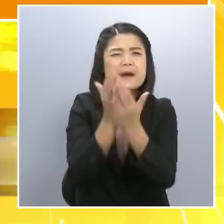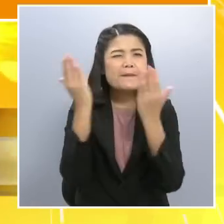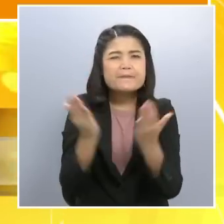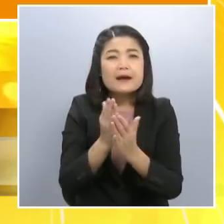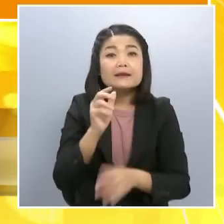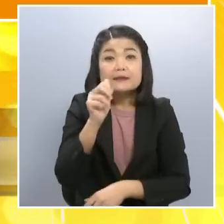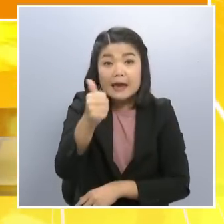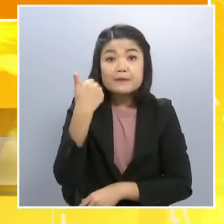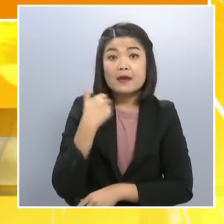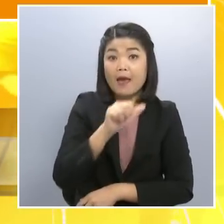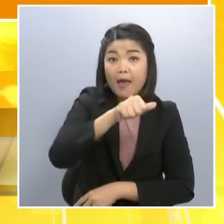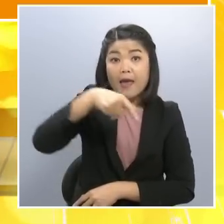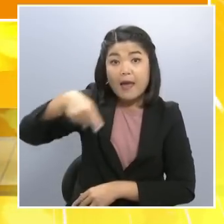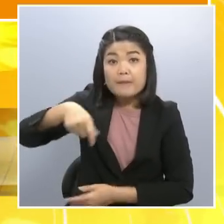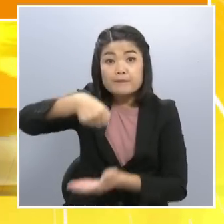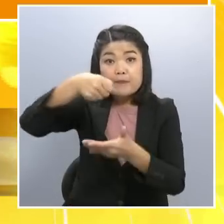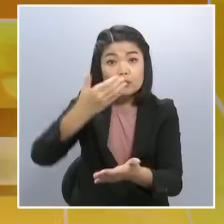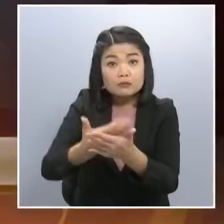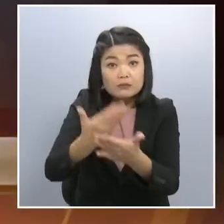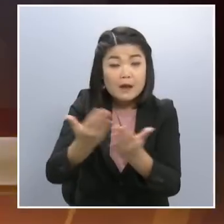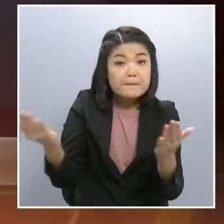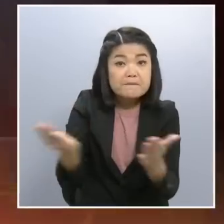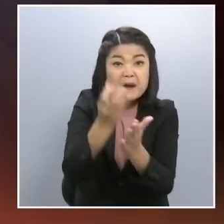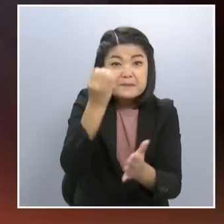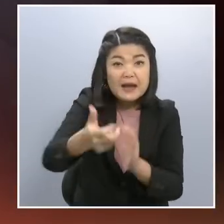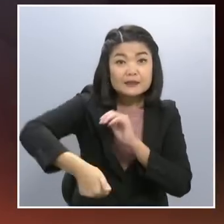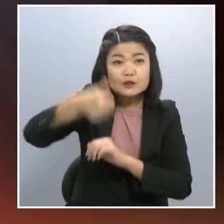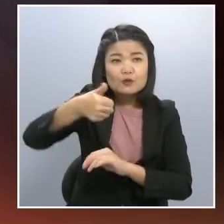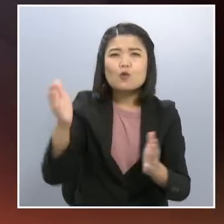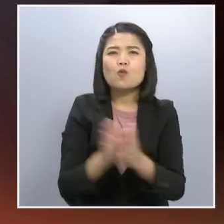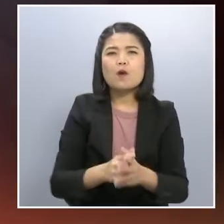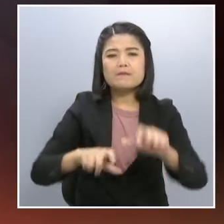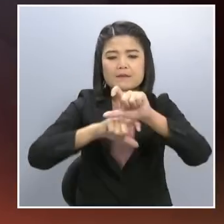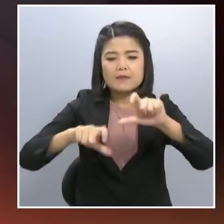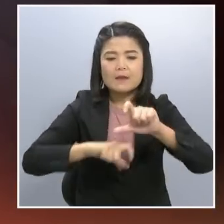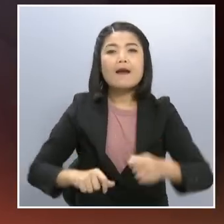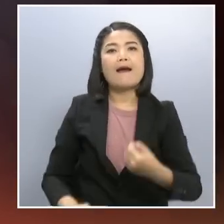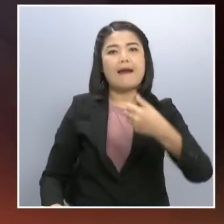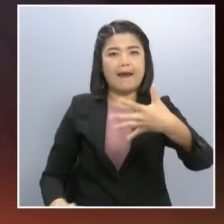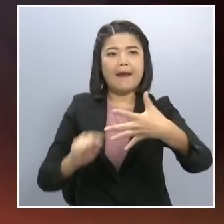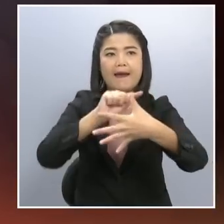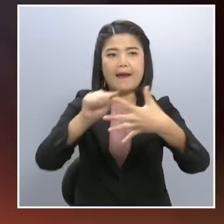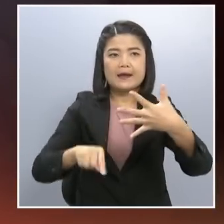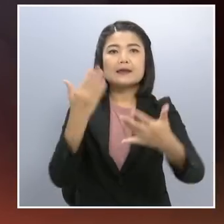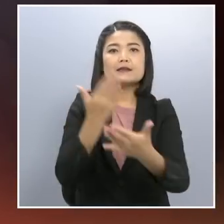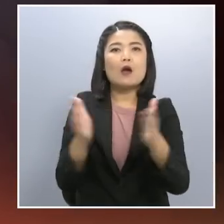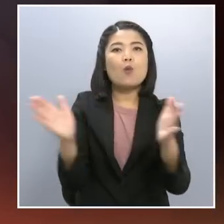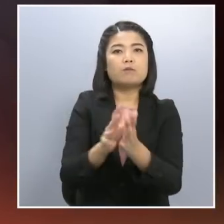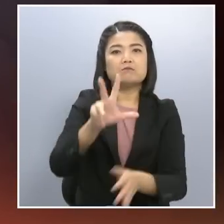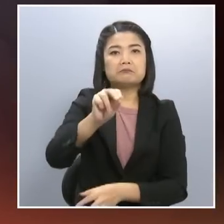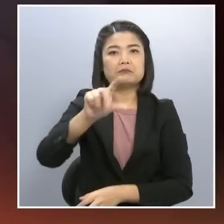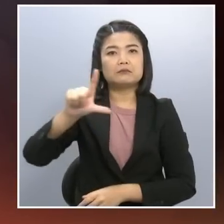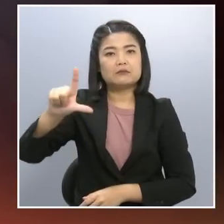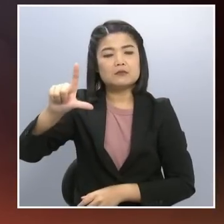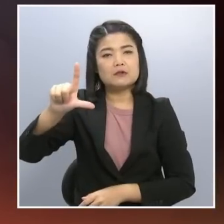มีถูกมากที่สุดเท่าไหร่เราต้องตรวจสอบ มากที่สุด สักนิดนึง 5ใบค่ะมากที่สุด5ใบ30 ล้านบ าทใช่